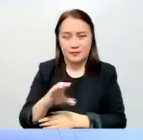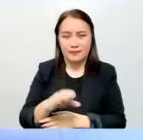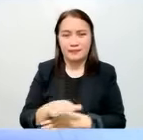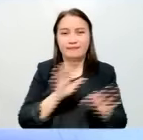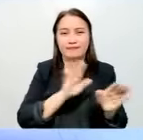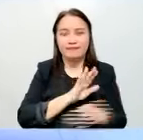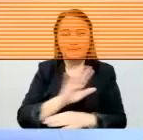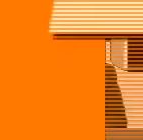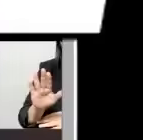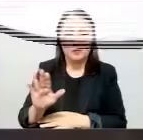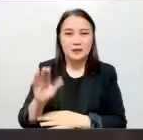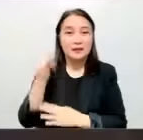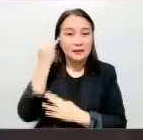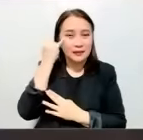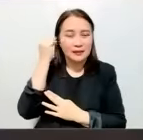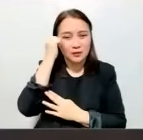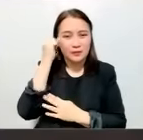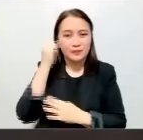Ian Suyu.